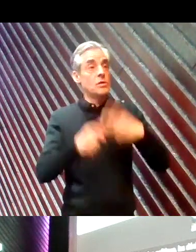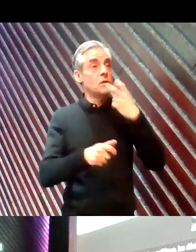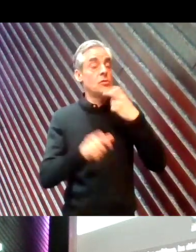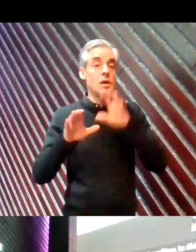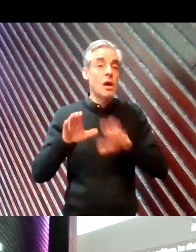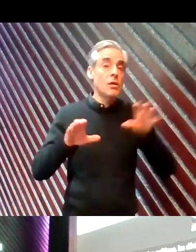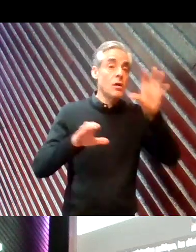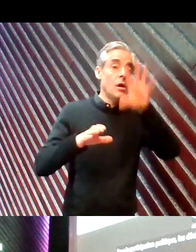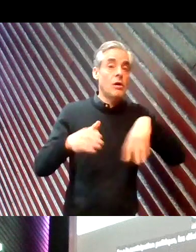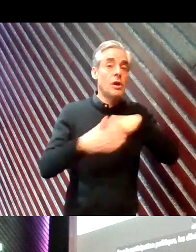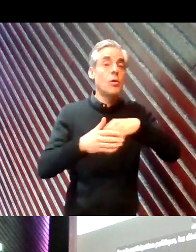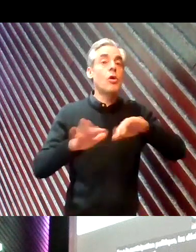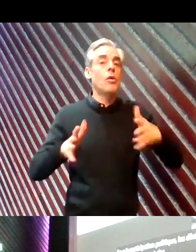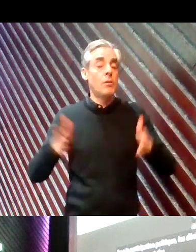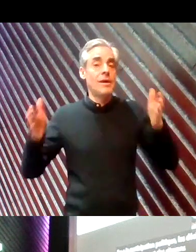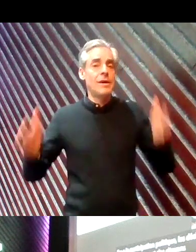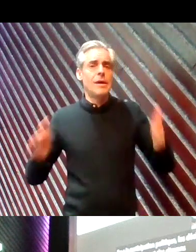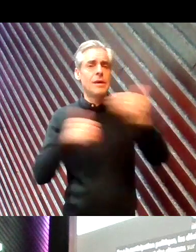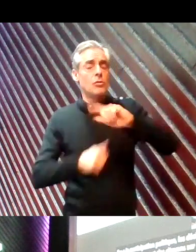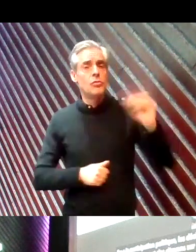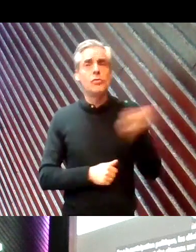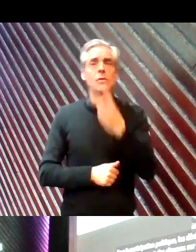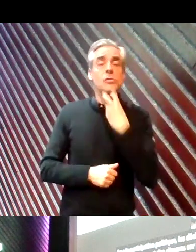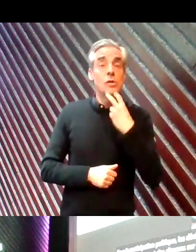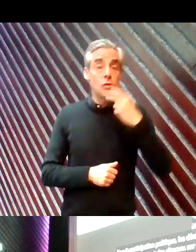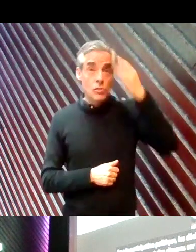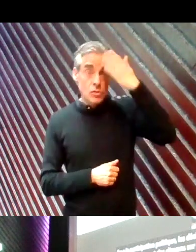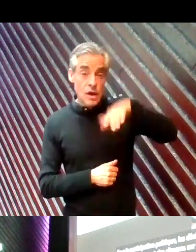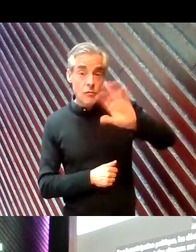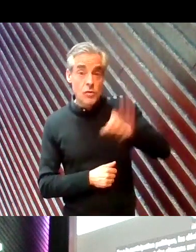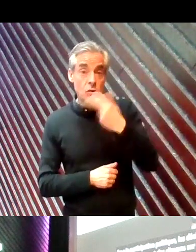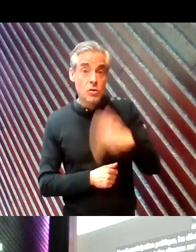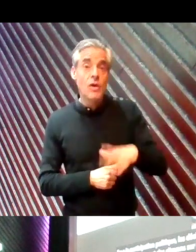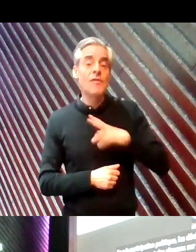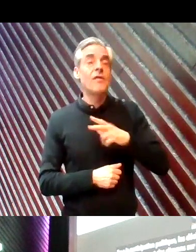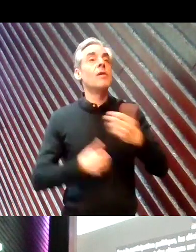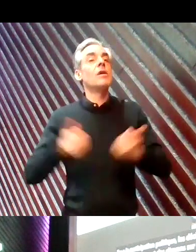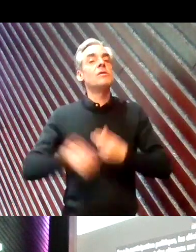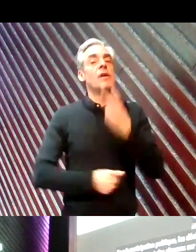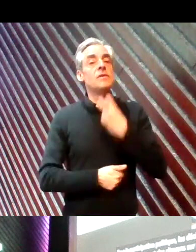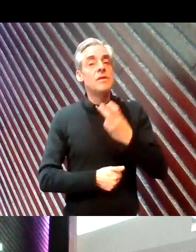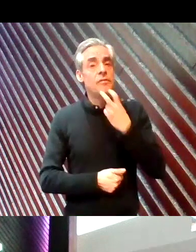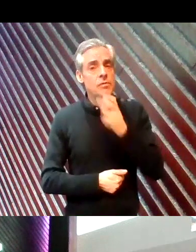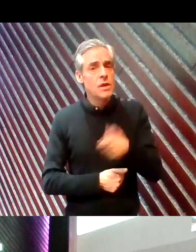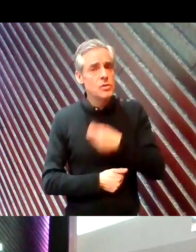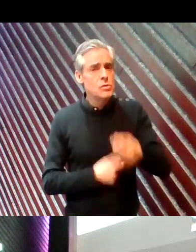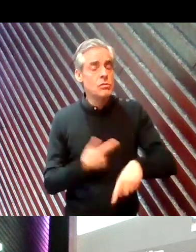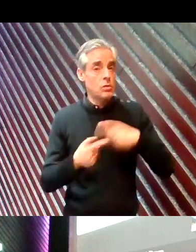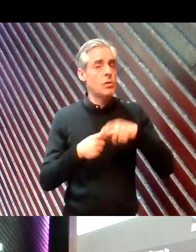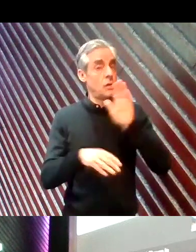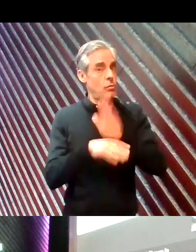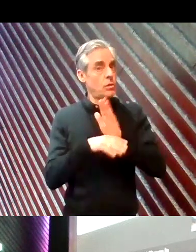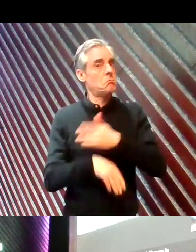'hui, il y a des cadres d'engagement. Est-ce qu'ils sont connus par tous les citoyens ? Alors, on va avoir tout à l'heure des services civiques, on va avoir un